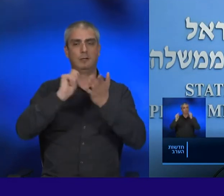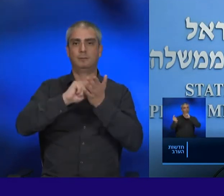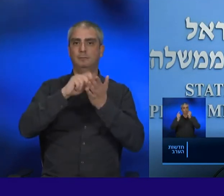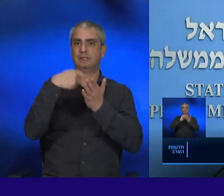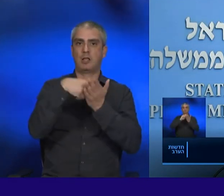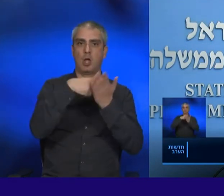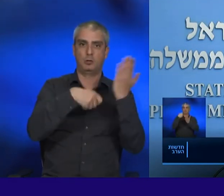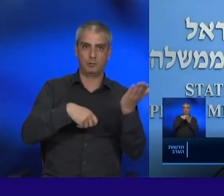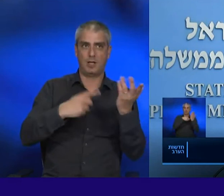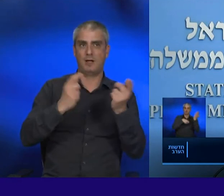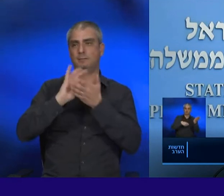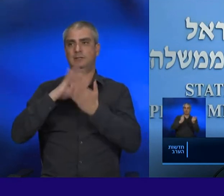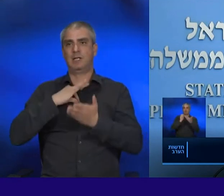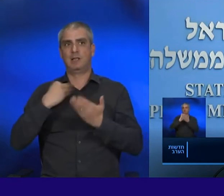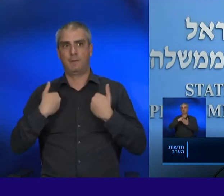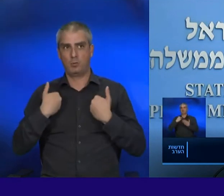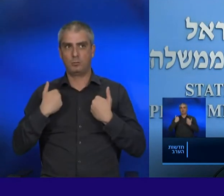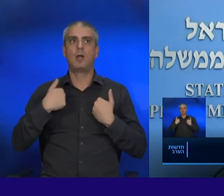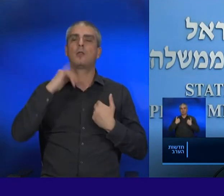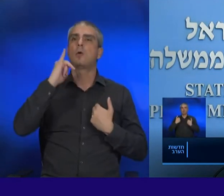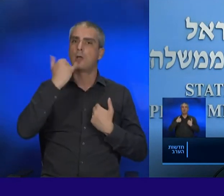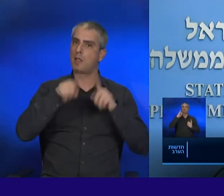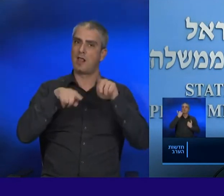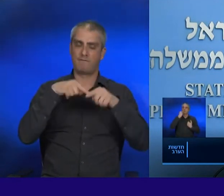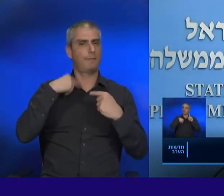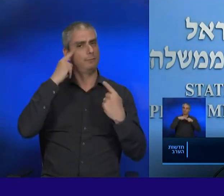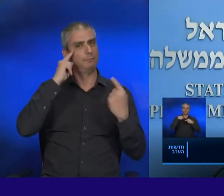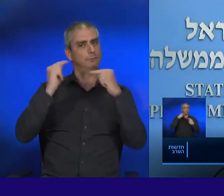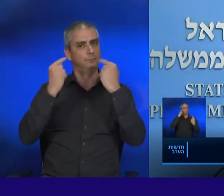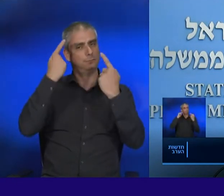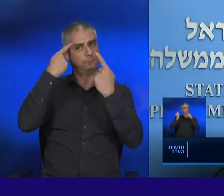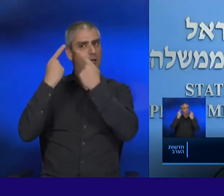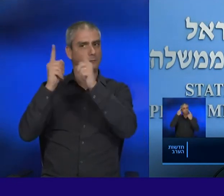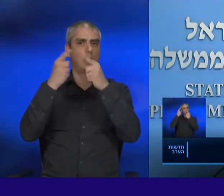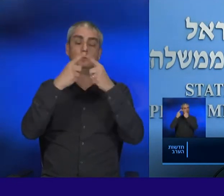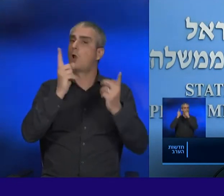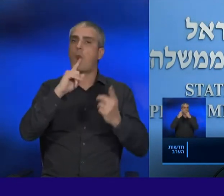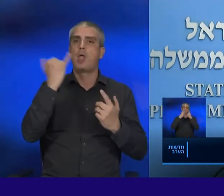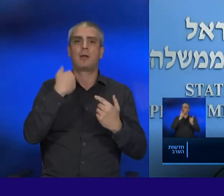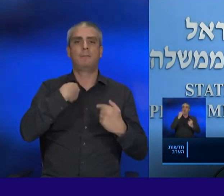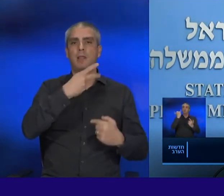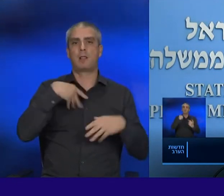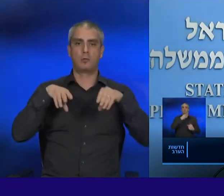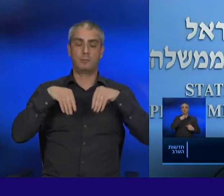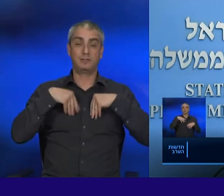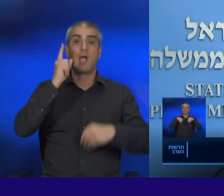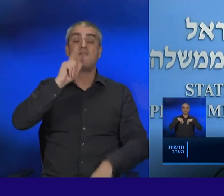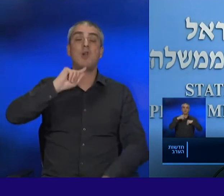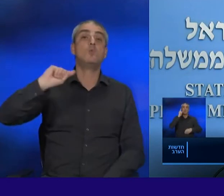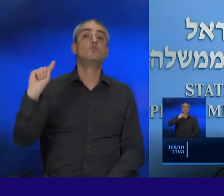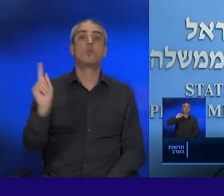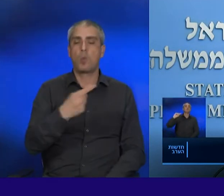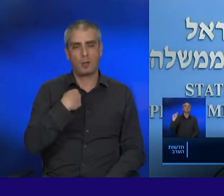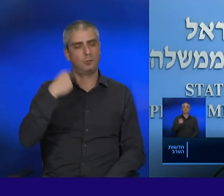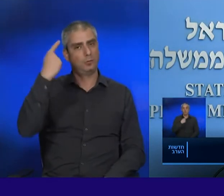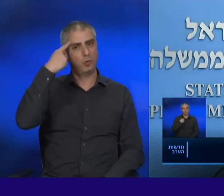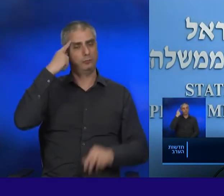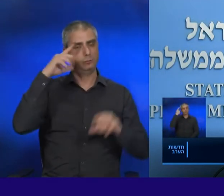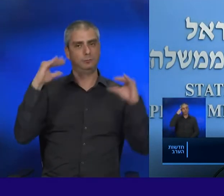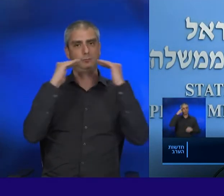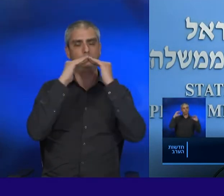האוצר לבינינו אנחנו אכן לפעמים לא חושבים אותו דבר, אנחנו לא תמיד מסכימים אבל כולנו רואים עין